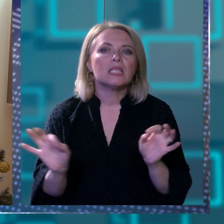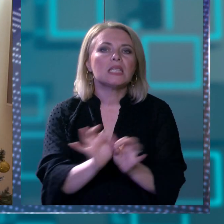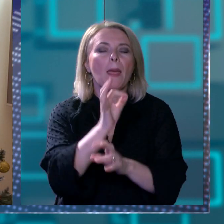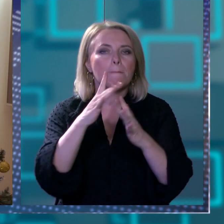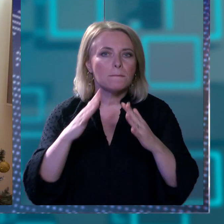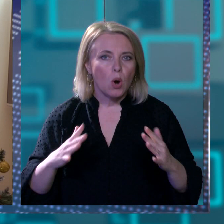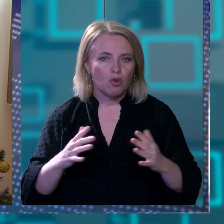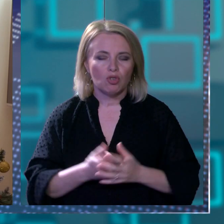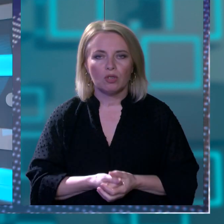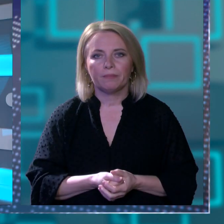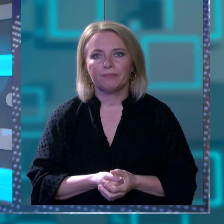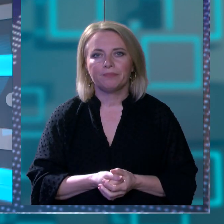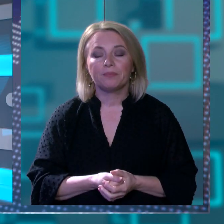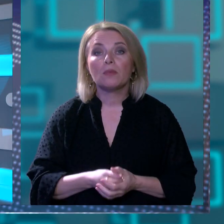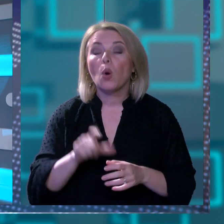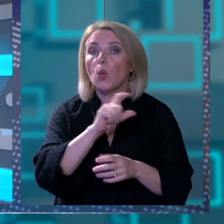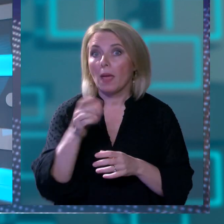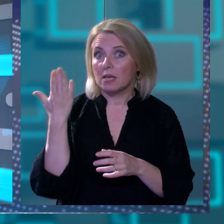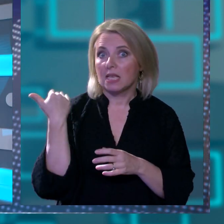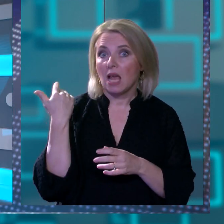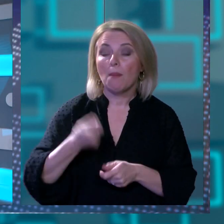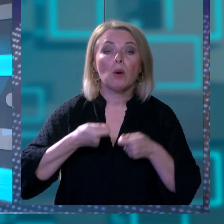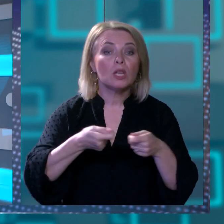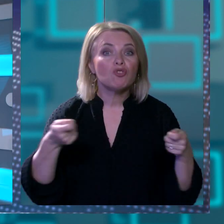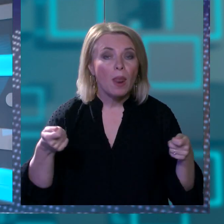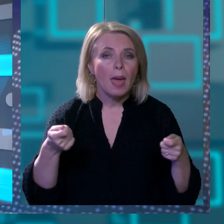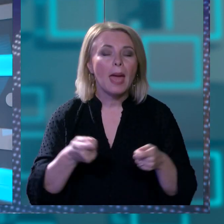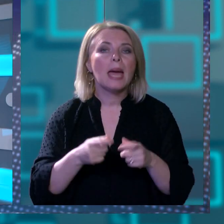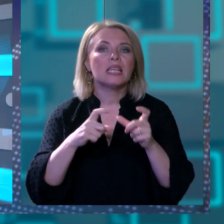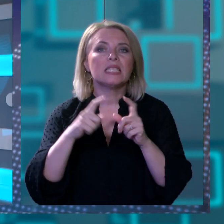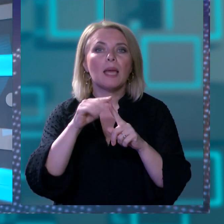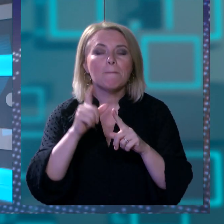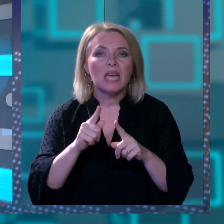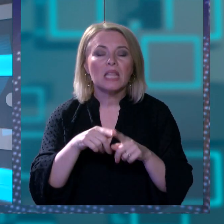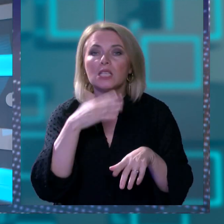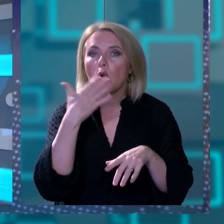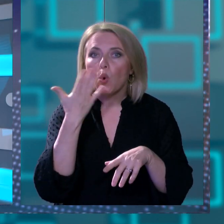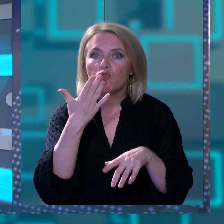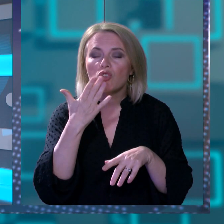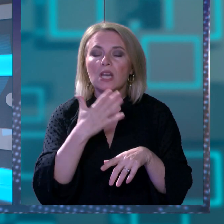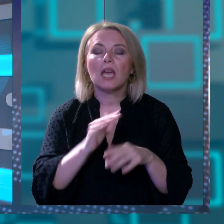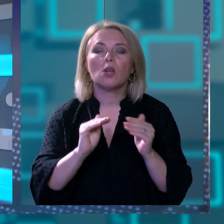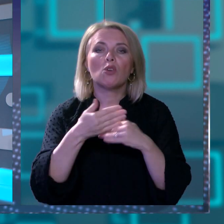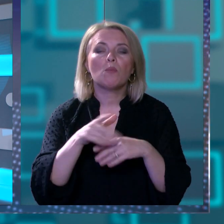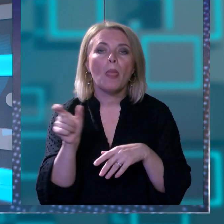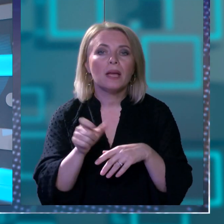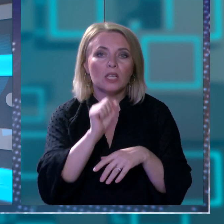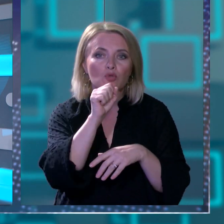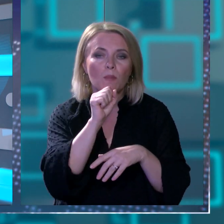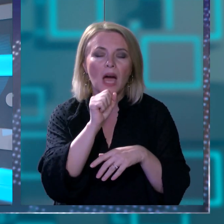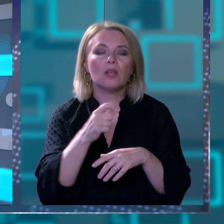Božić. U tjednu za nama uručene su stipendije za studente i učenike Dubrovačko-neretvanske županije za akademsku